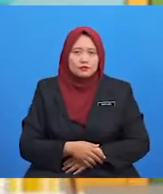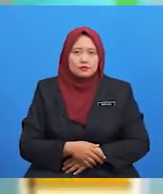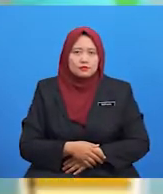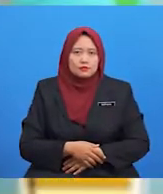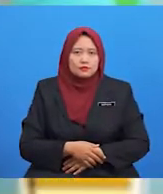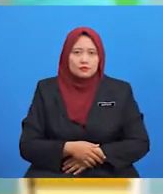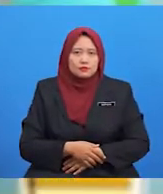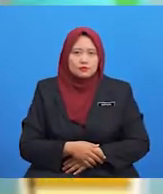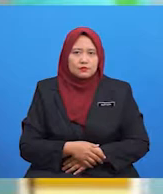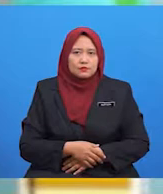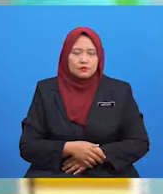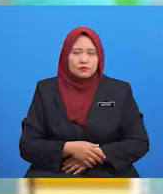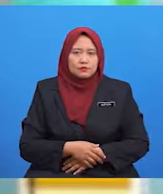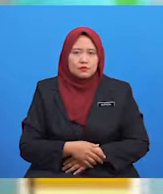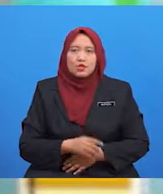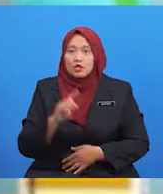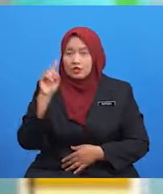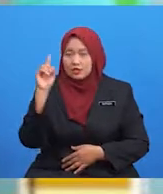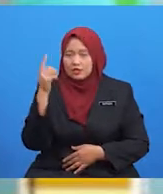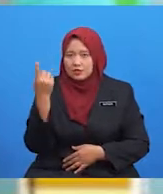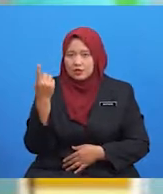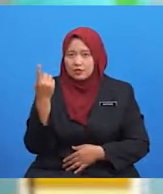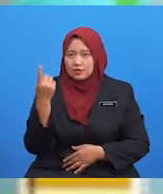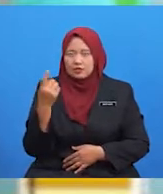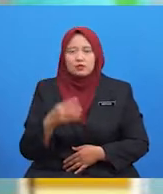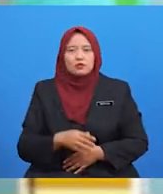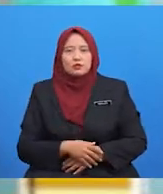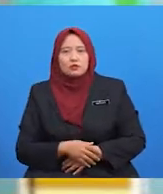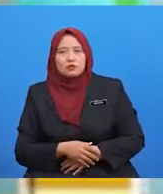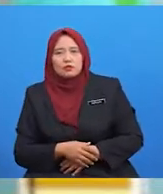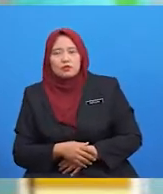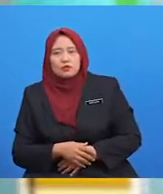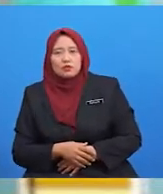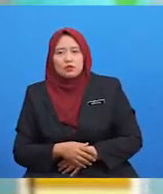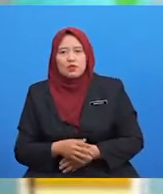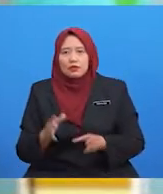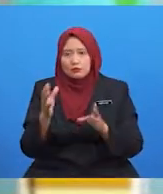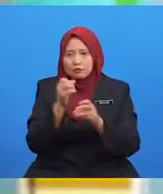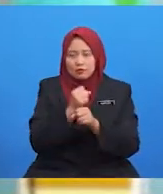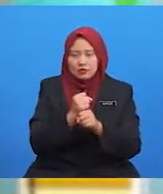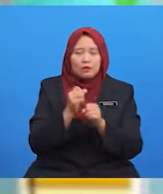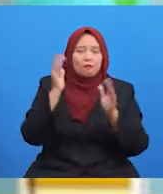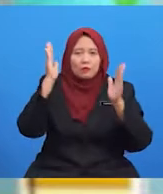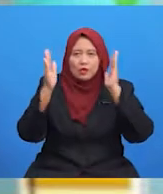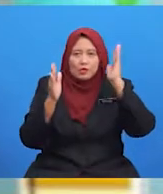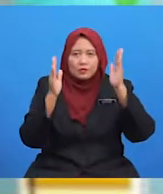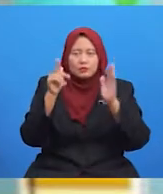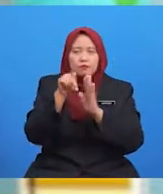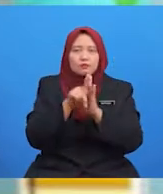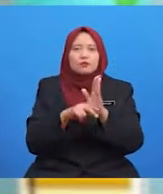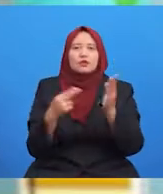saya hanya akan menyentuh tentang gaya bahasa perulangan yang ada dalam saja ini.